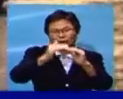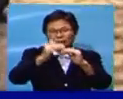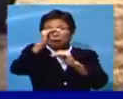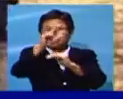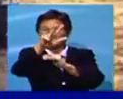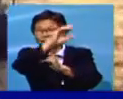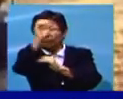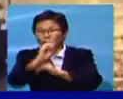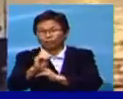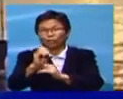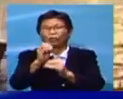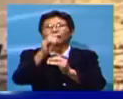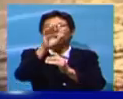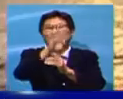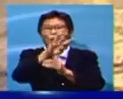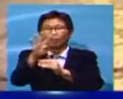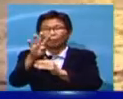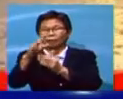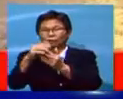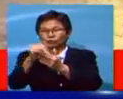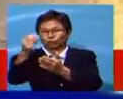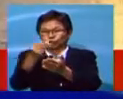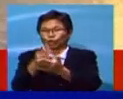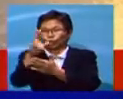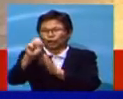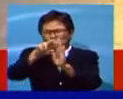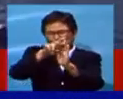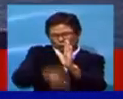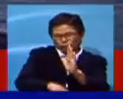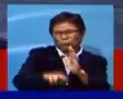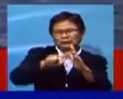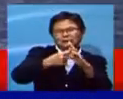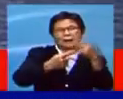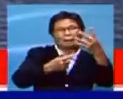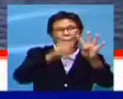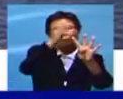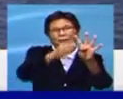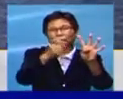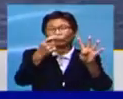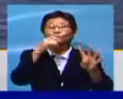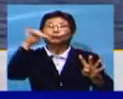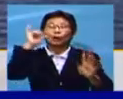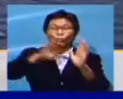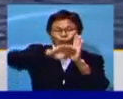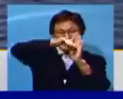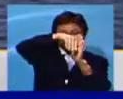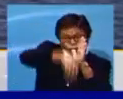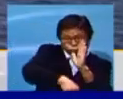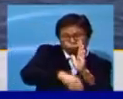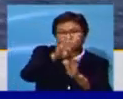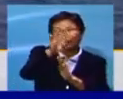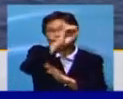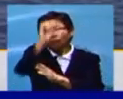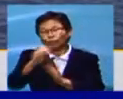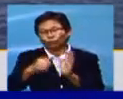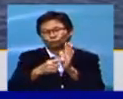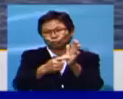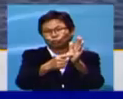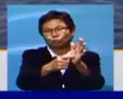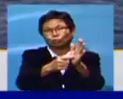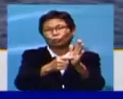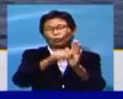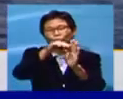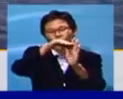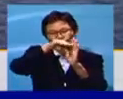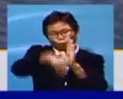44 Amerika satu tong terendah sejak 14 November semalam ia susut sebanyak 4% penanda Aras brand